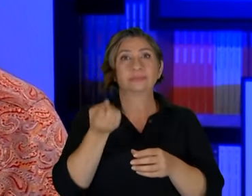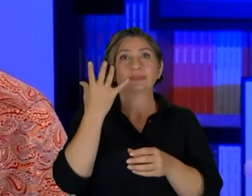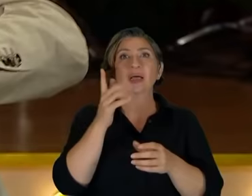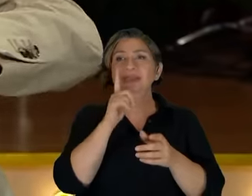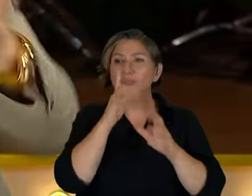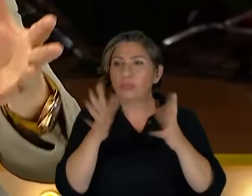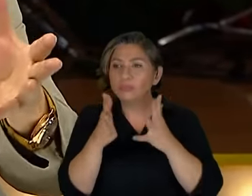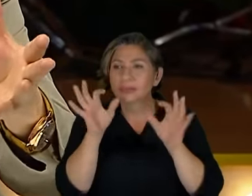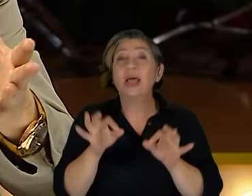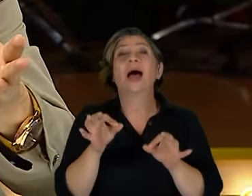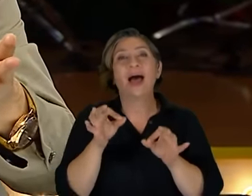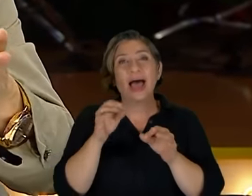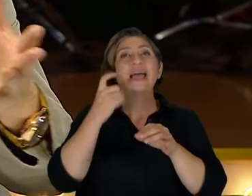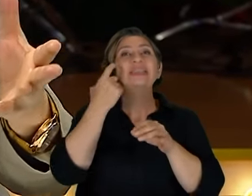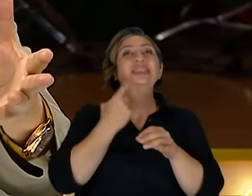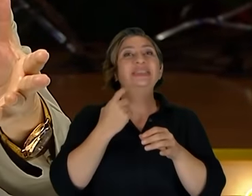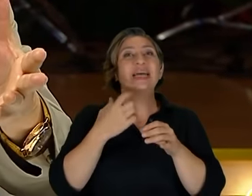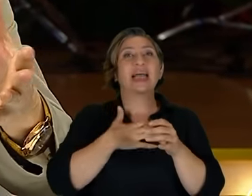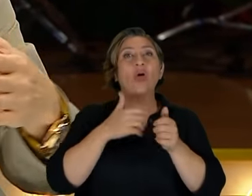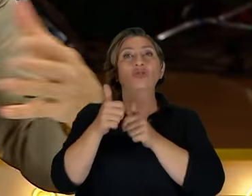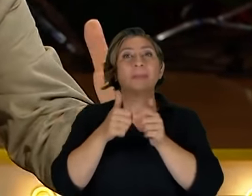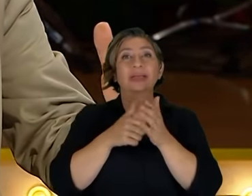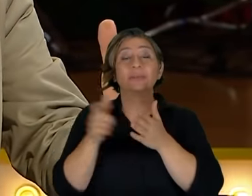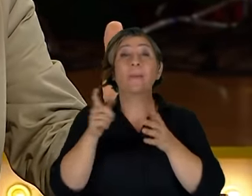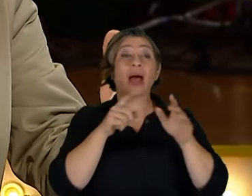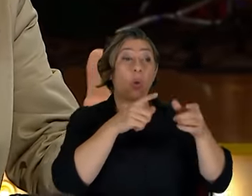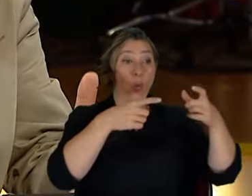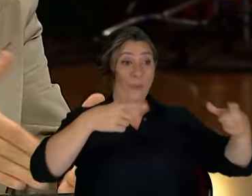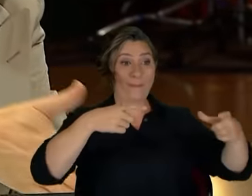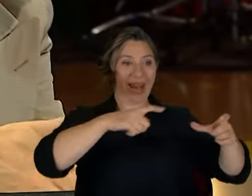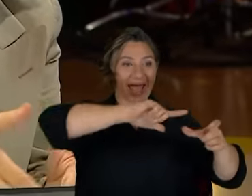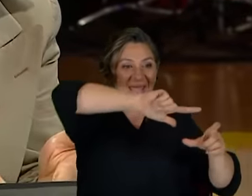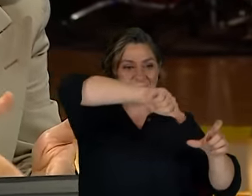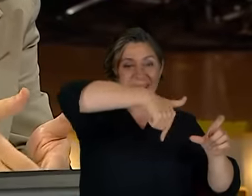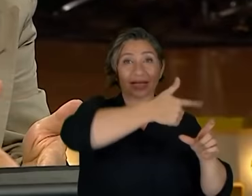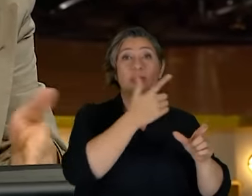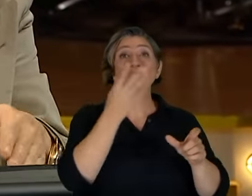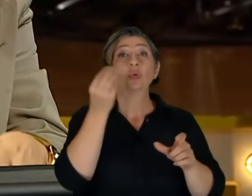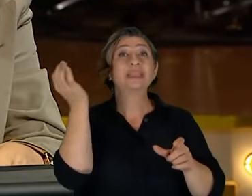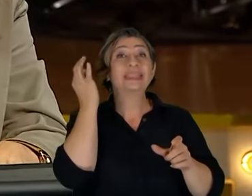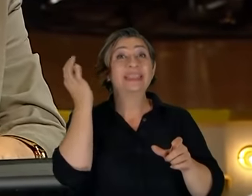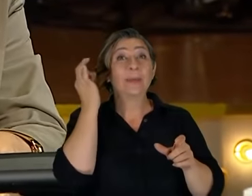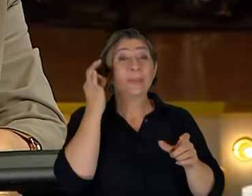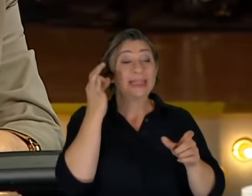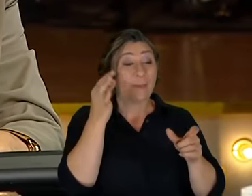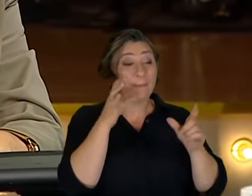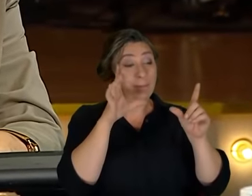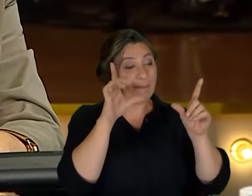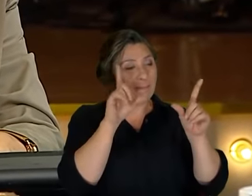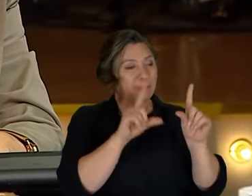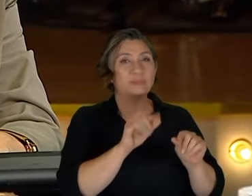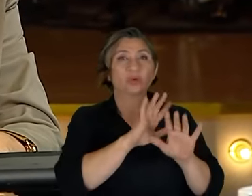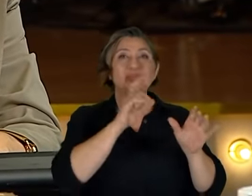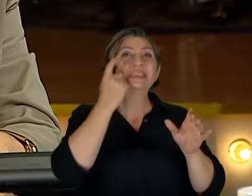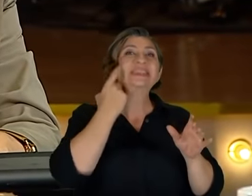alak diyerekten toptan kendini imha ediyordu CD. Ama vinil öyle değil. Yani bir parça çok dinlenmekten bitmiş olabilir.